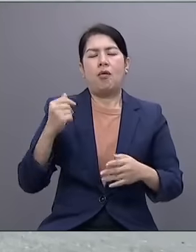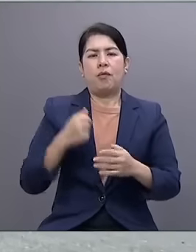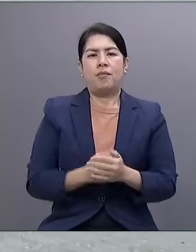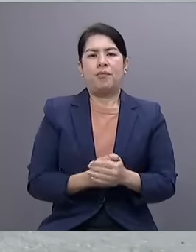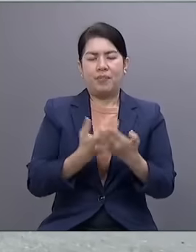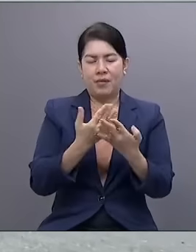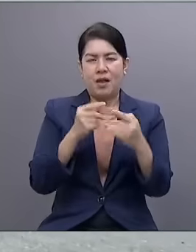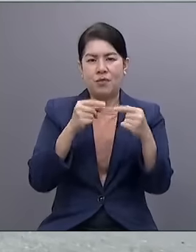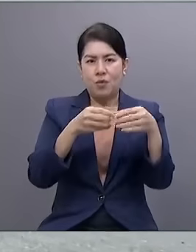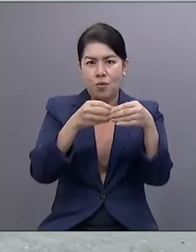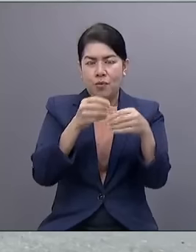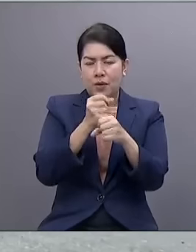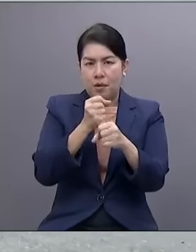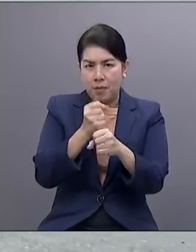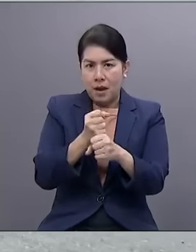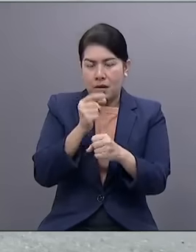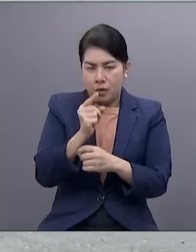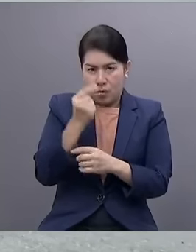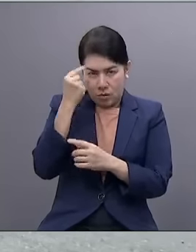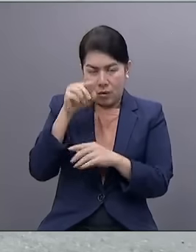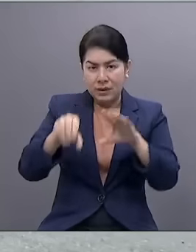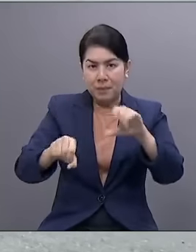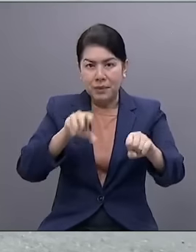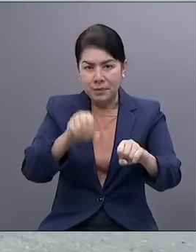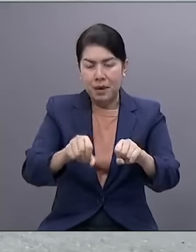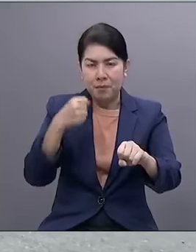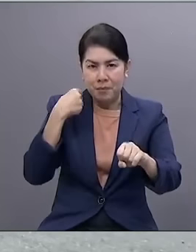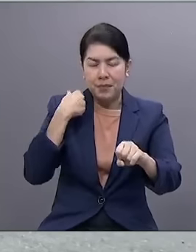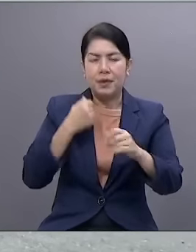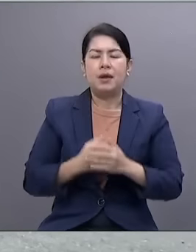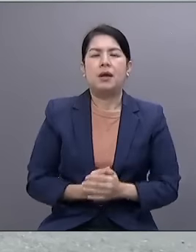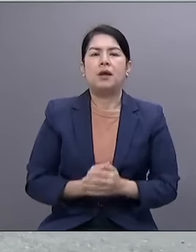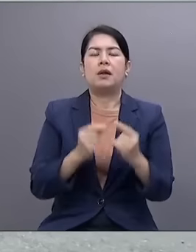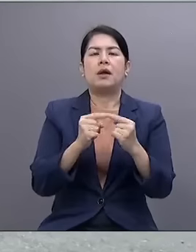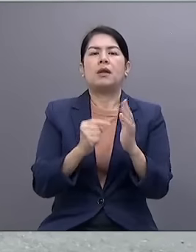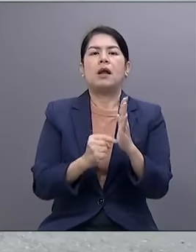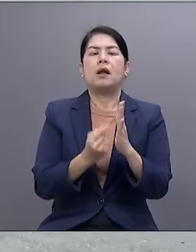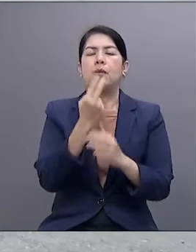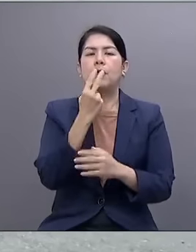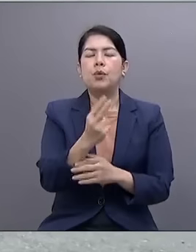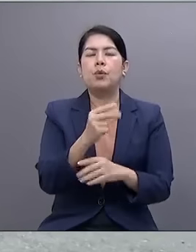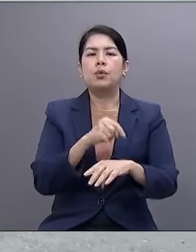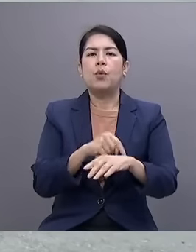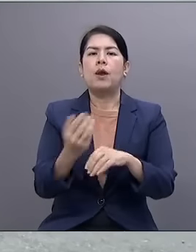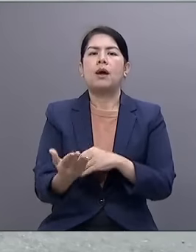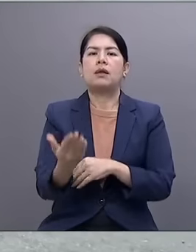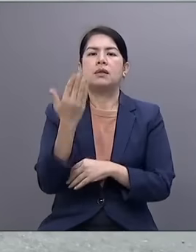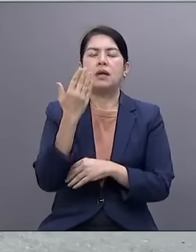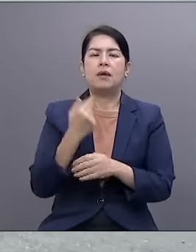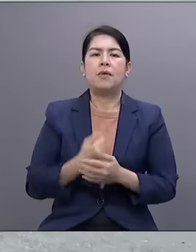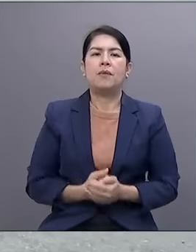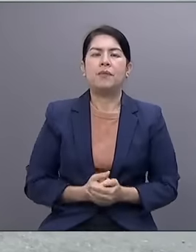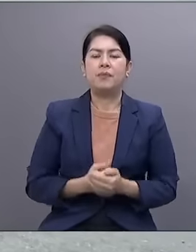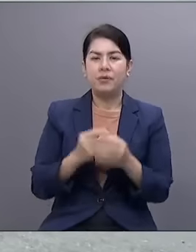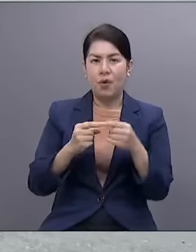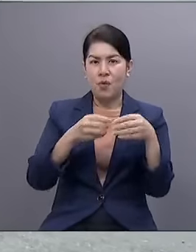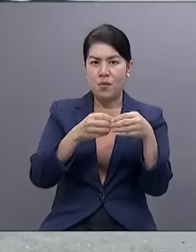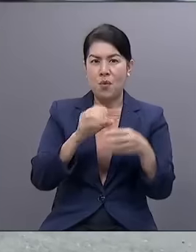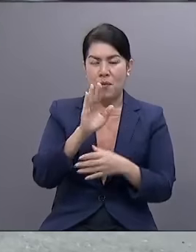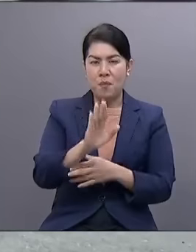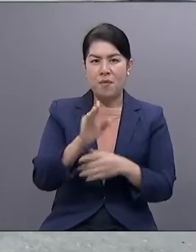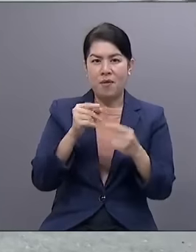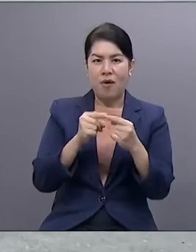ะครับและจากการสังเกตตั้งแต่ช่วงเช้าที่ผ่านมานะครับเราเริ่มเห็นว่าจำนวนลิงทั้ง2จุดเริ่มลดน้อยลงจากเดิมบริเว